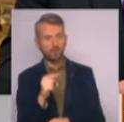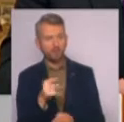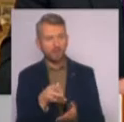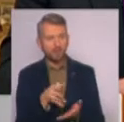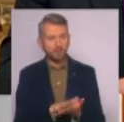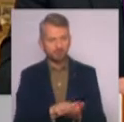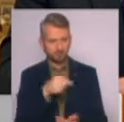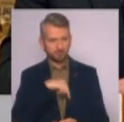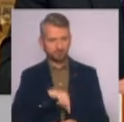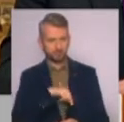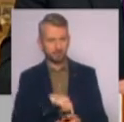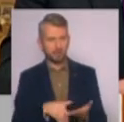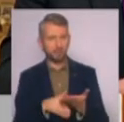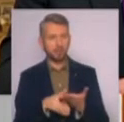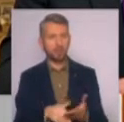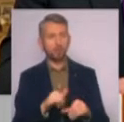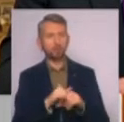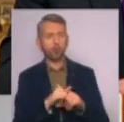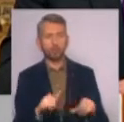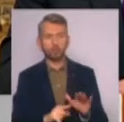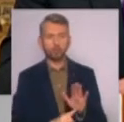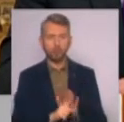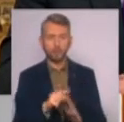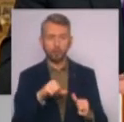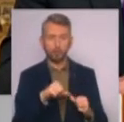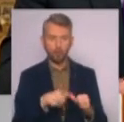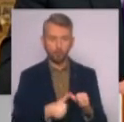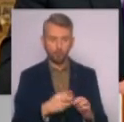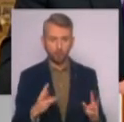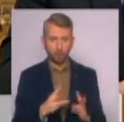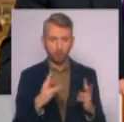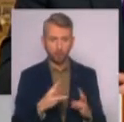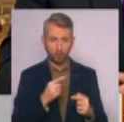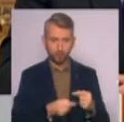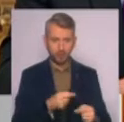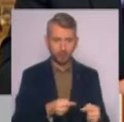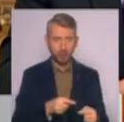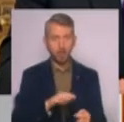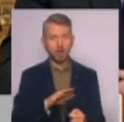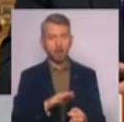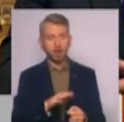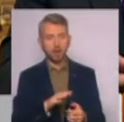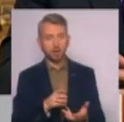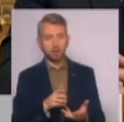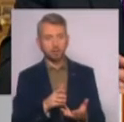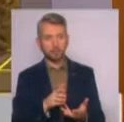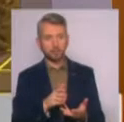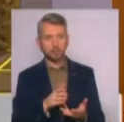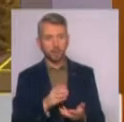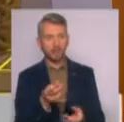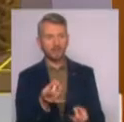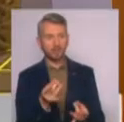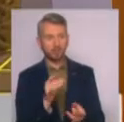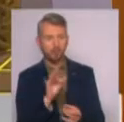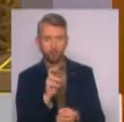оболонці, сприяють розвитку спочатку хронічного запального процесу, потовщення слизової